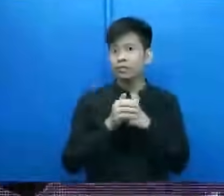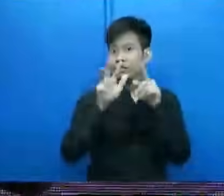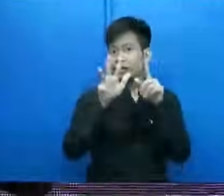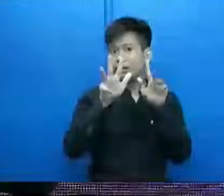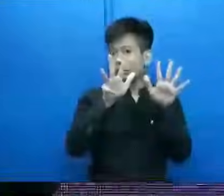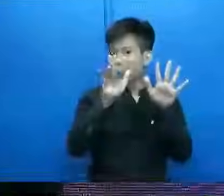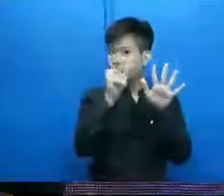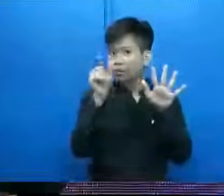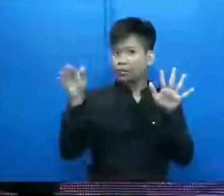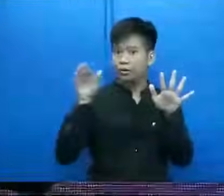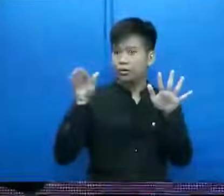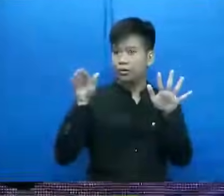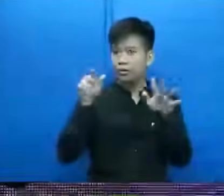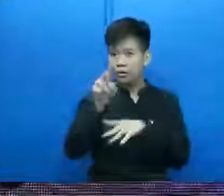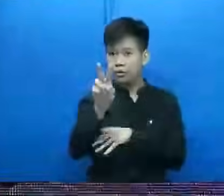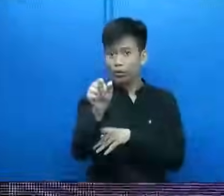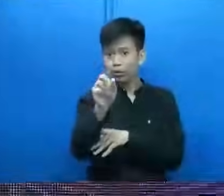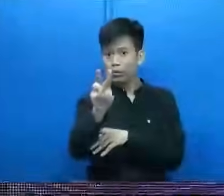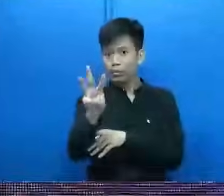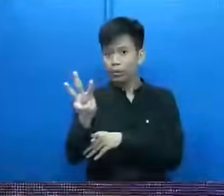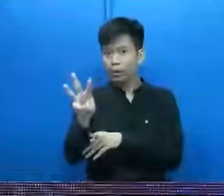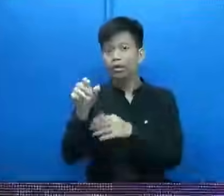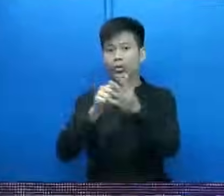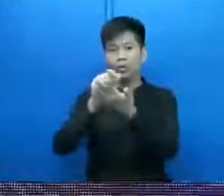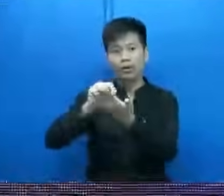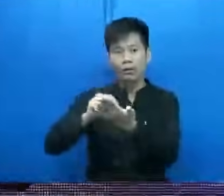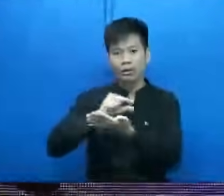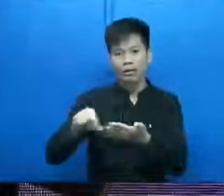9 juz. Antum dua orang. 1, 2, 3. Tolong catat namanya.